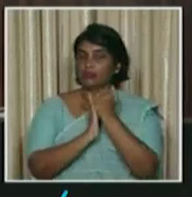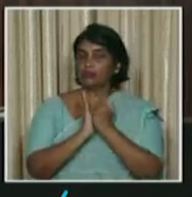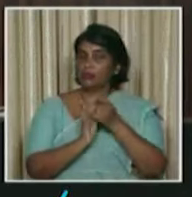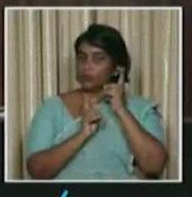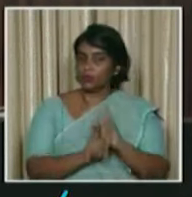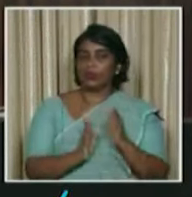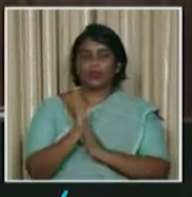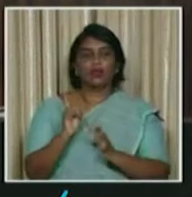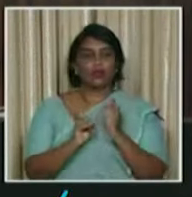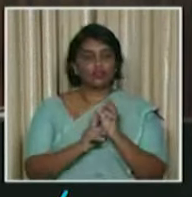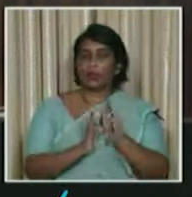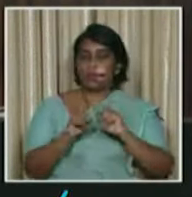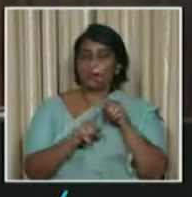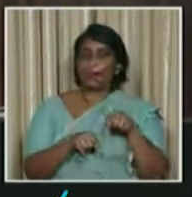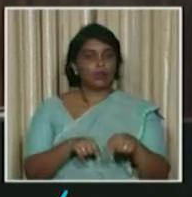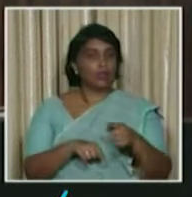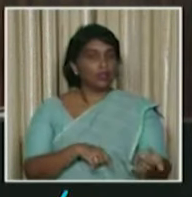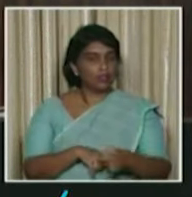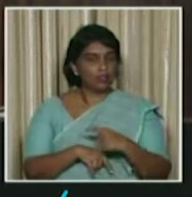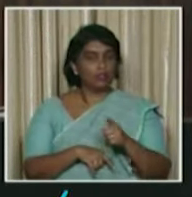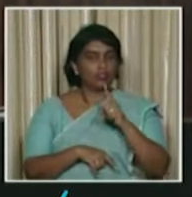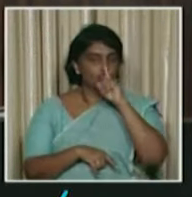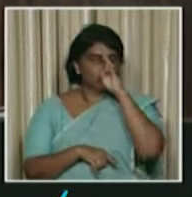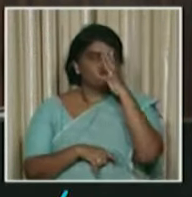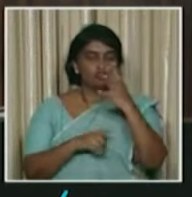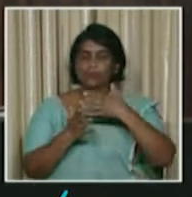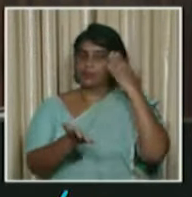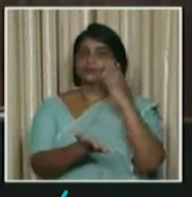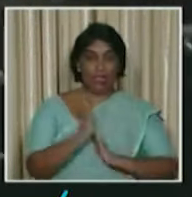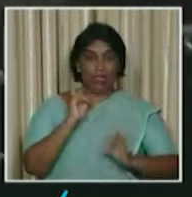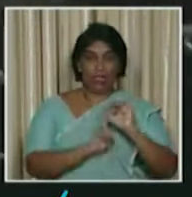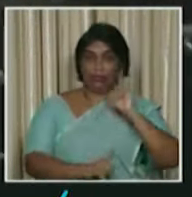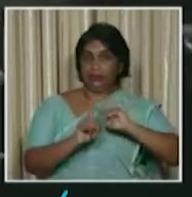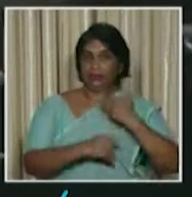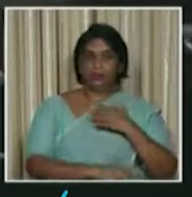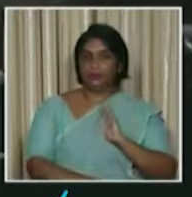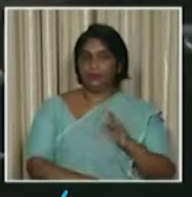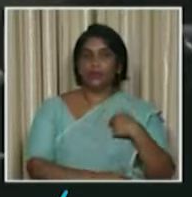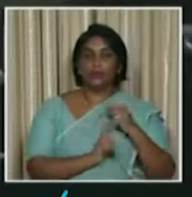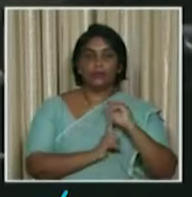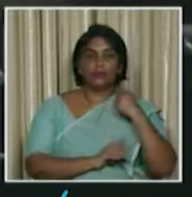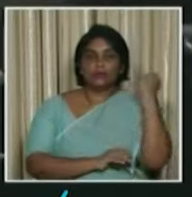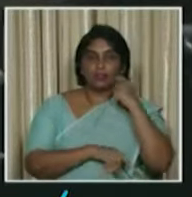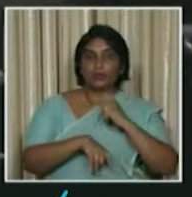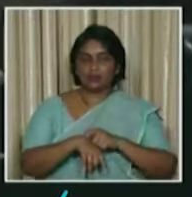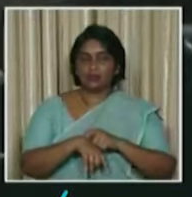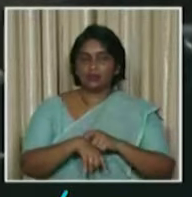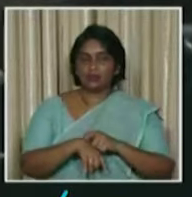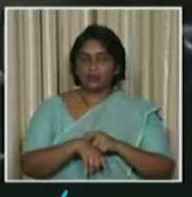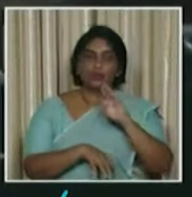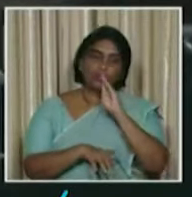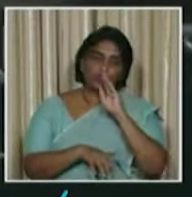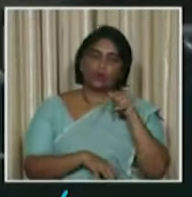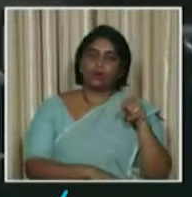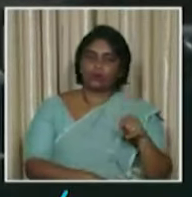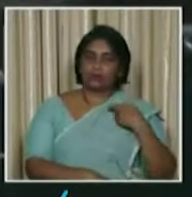ප්‍රකාරය මන්ත්‍රීවරයාගේ පාර්ලිමේන්තු සේවය අද දින සිට සති 4කට අත්විට වන බව දන්වනු කැමැත්තෙමි. සභාවට කතා කරන්න අපිට හම්බෙන්නේ මේ ප්‍රශ්න අහන වෙලාවේ. අඩුතරමේ